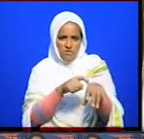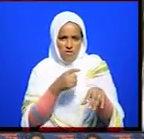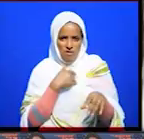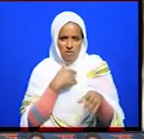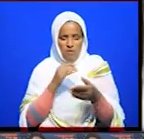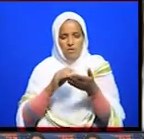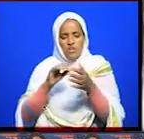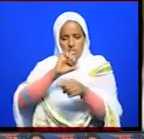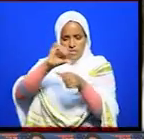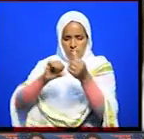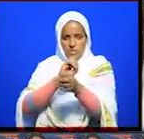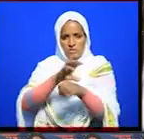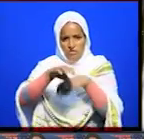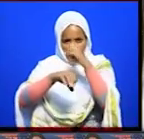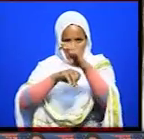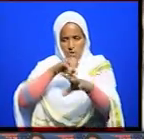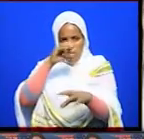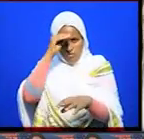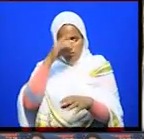አለ እና ተመካክረን